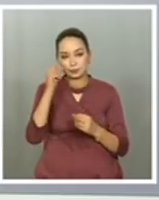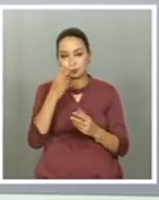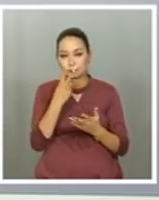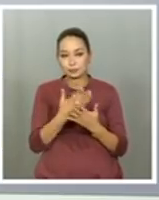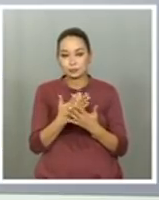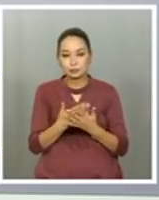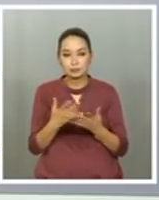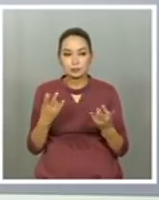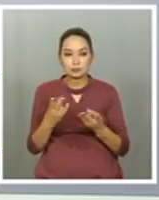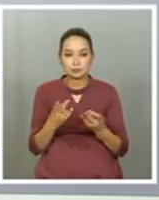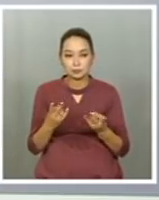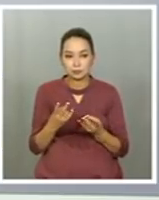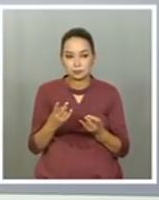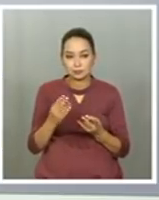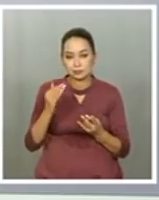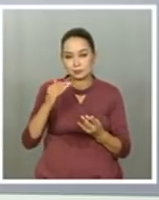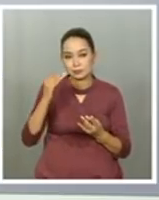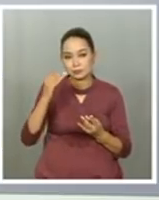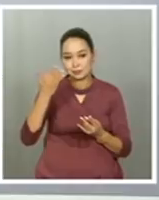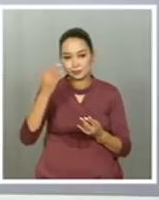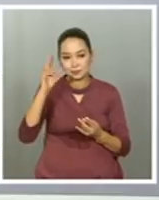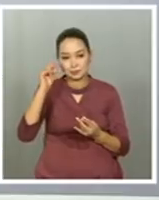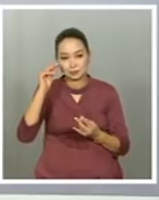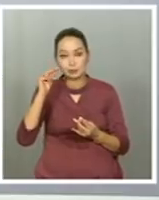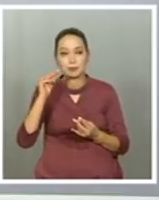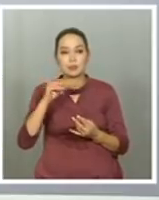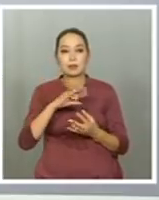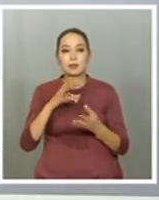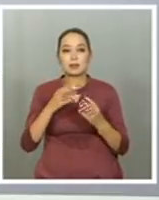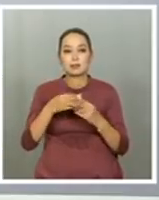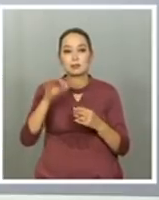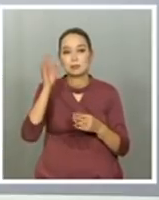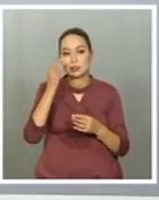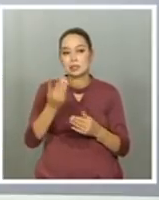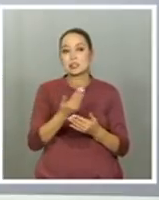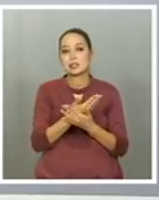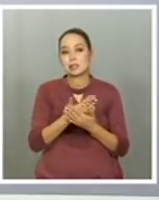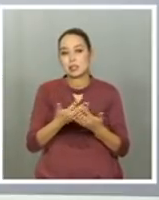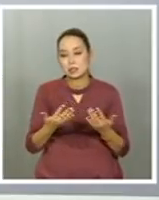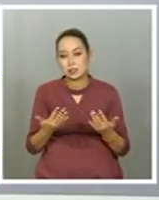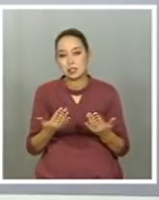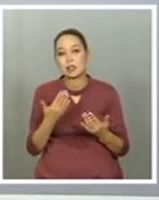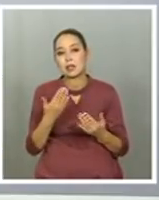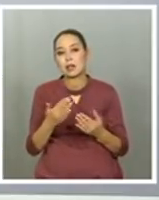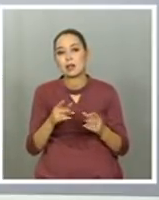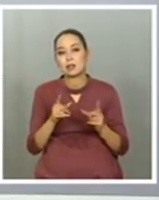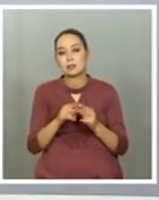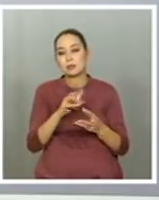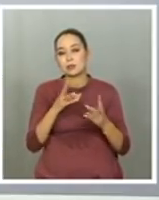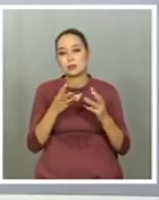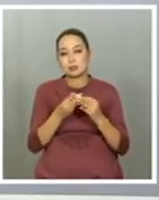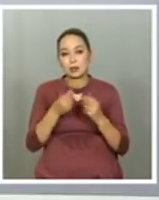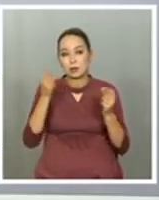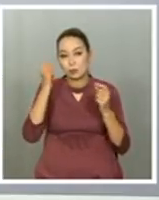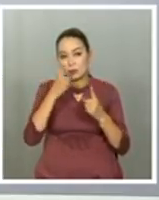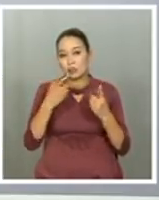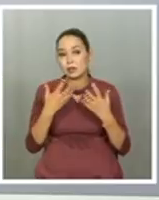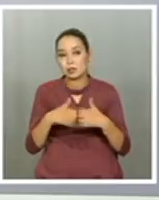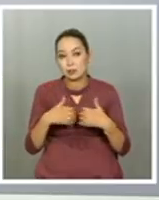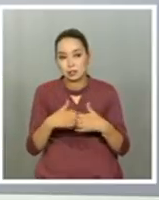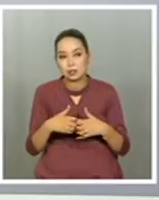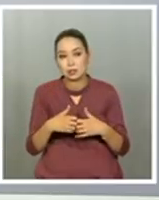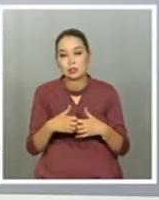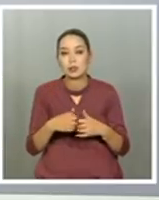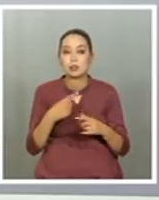Оқушылар, бұл жерде сіздерге ескертетімін, заттардың тотығы дәрежесін анықтаған кезде, оң және